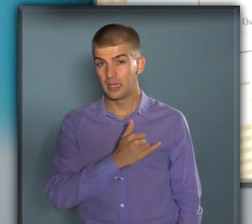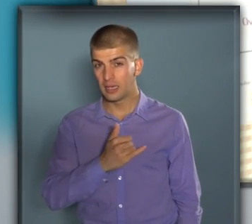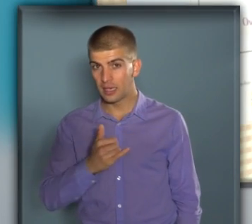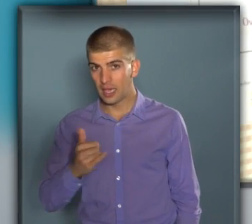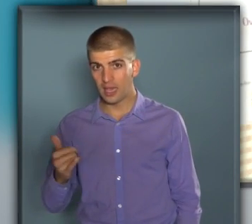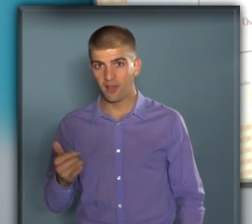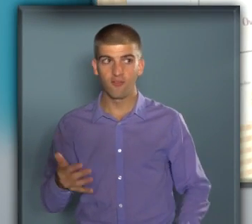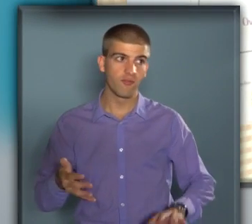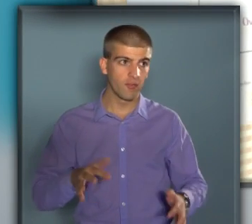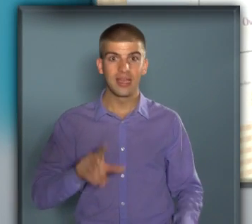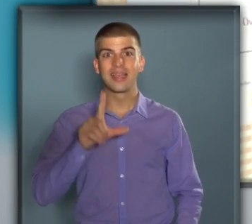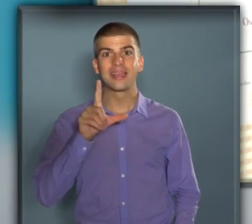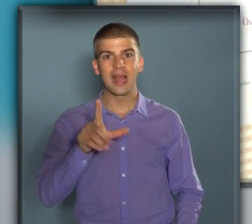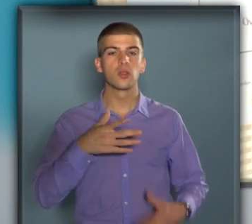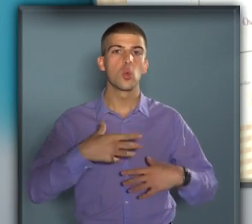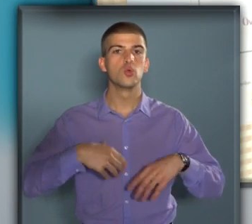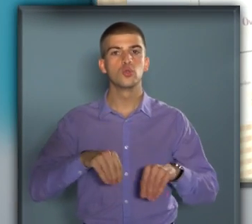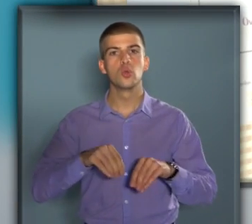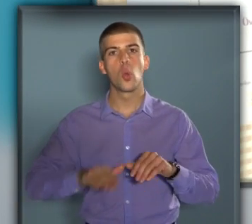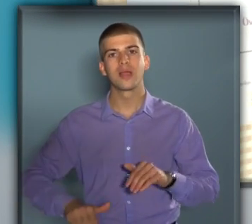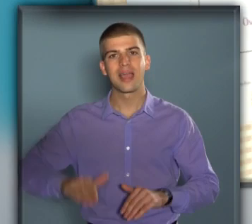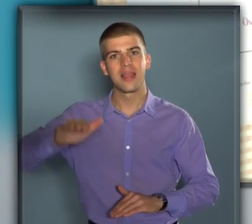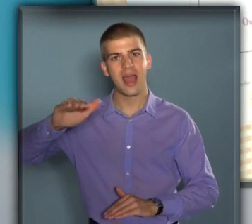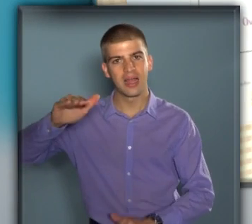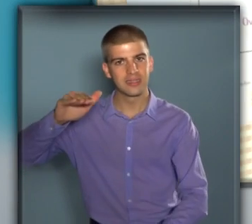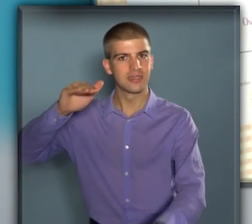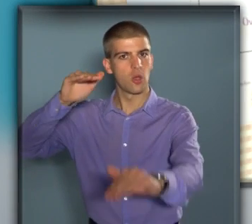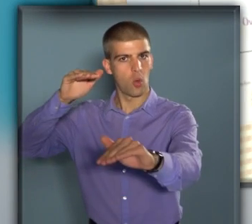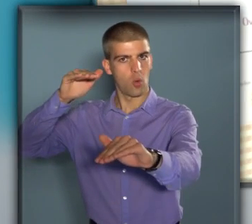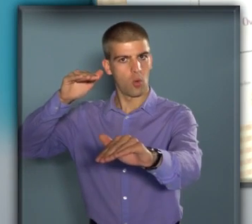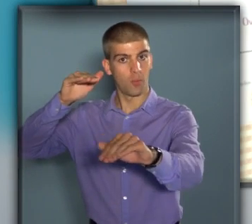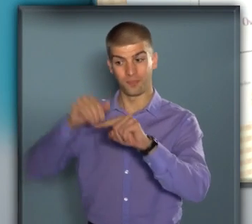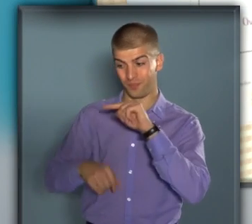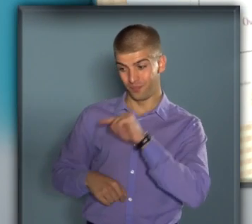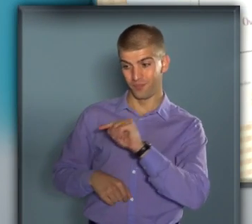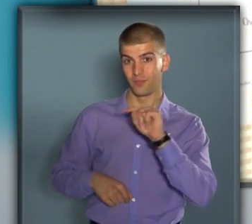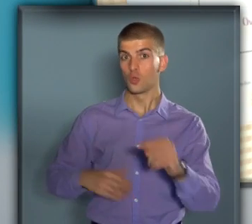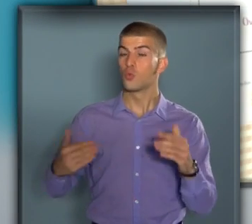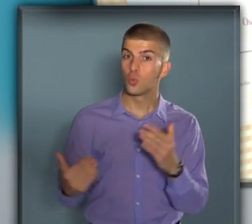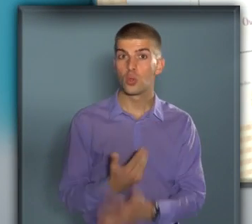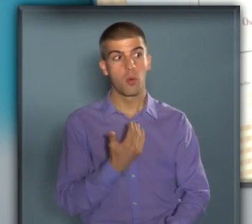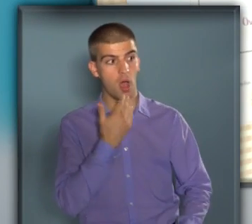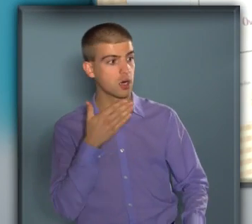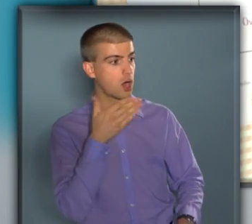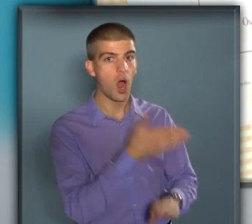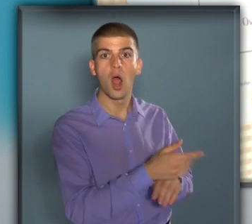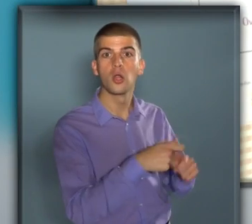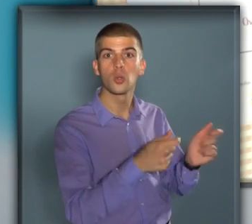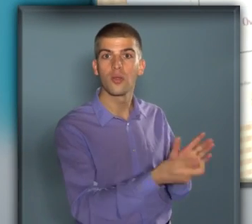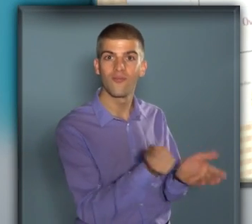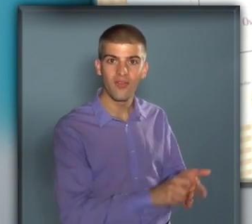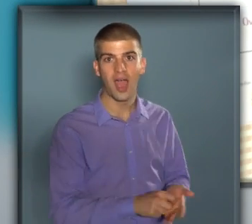azért mondjuk 2 szülőgeneráció következett már, és ők újra és újra keresik ezeket a